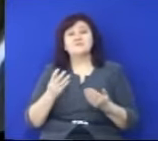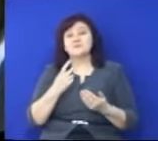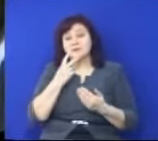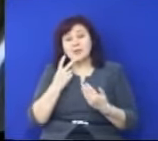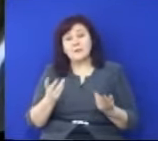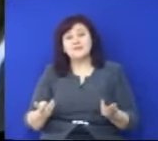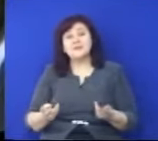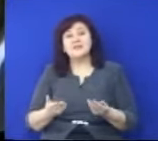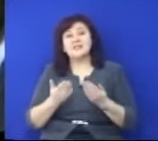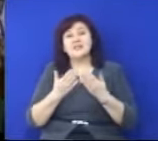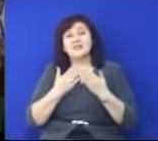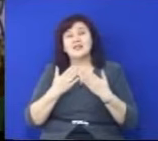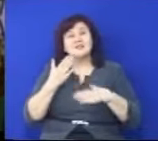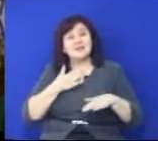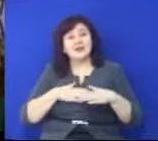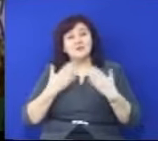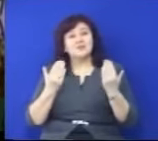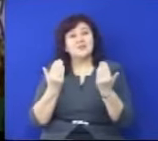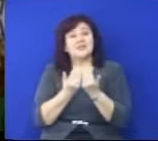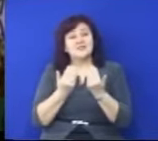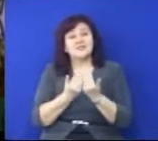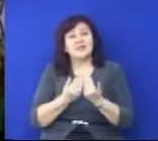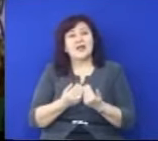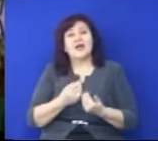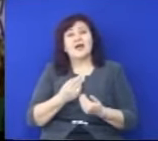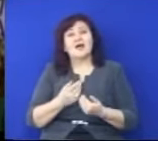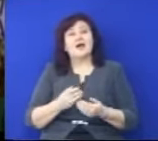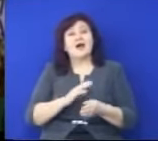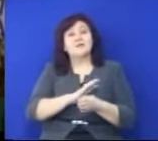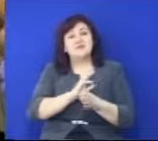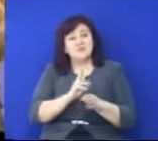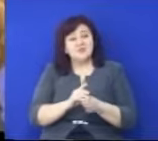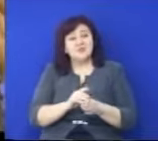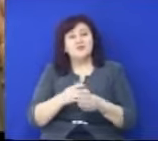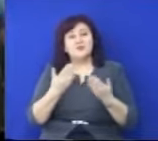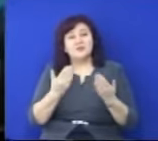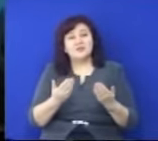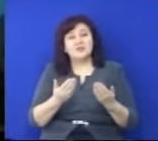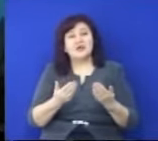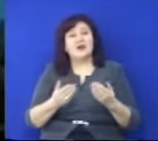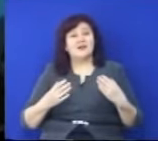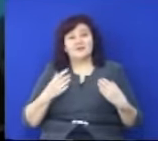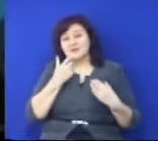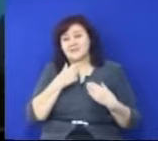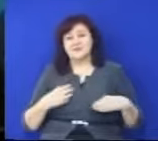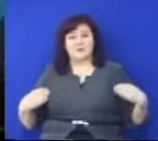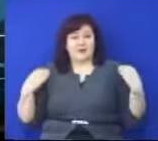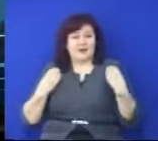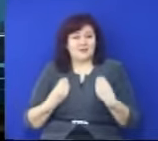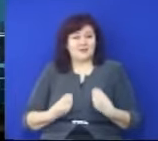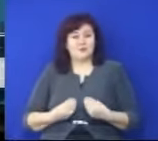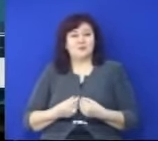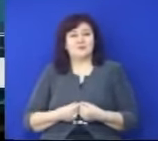кетерлігі, концертті жергілікті меценаттар ұйымдастырып, ардагерлерді костюмдермен қамтамасыз еткен. Репертуар очень широкий.